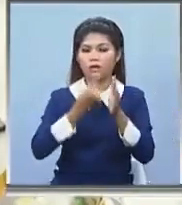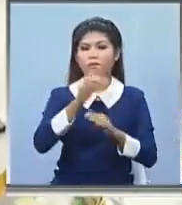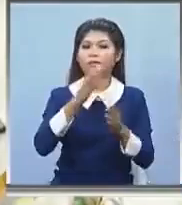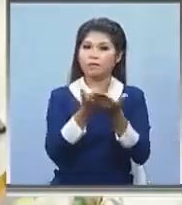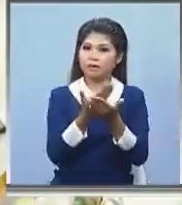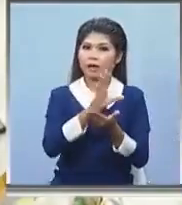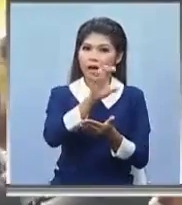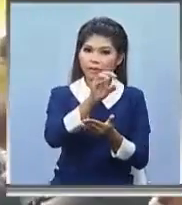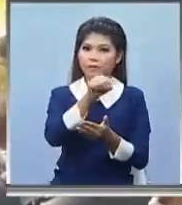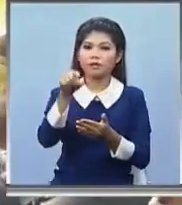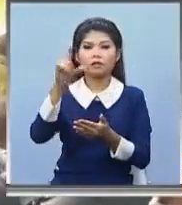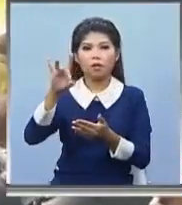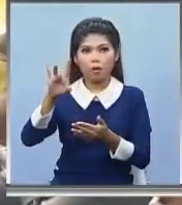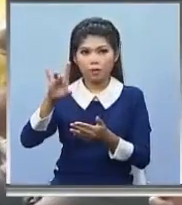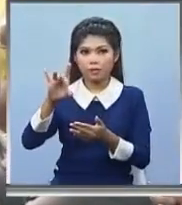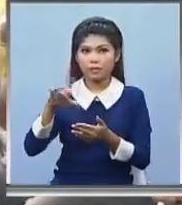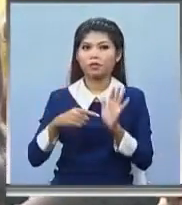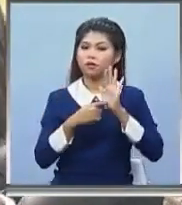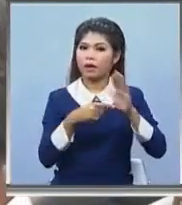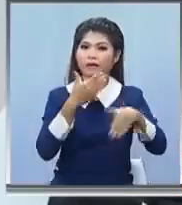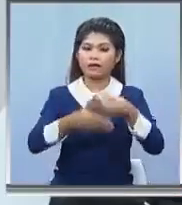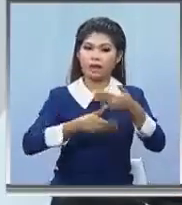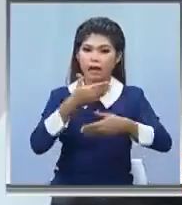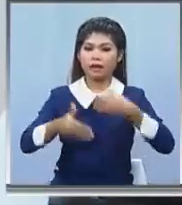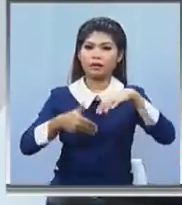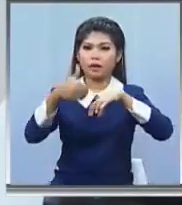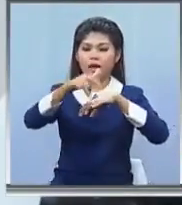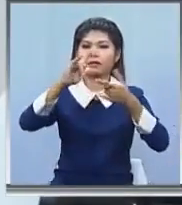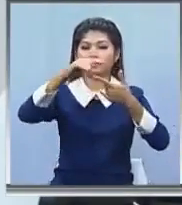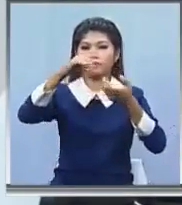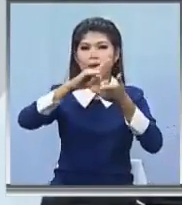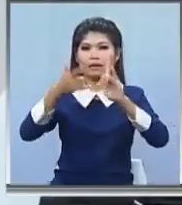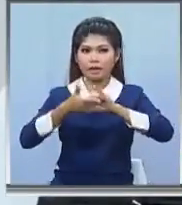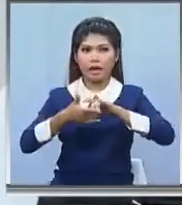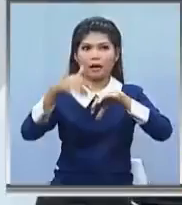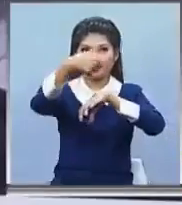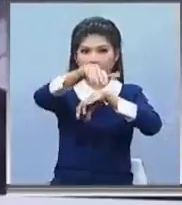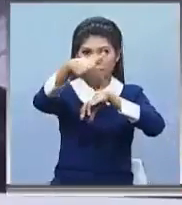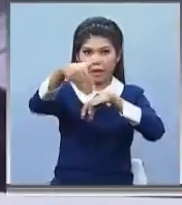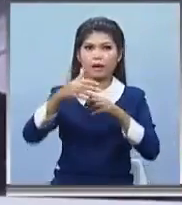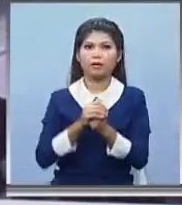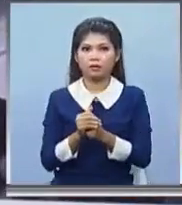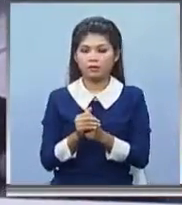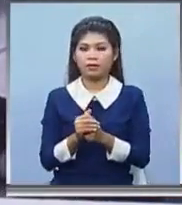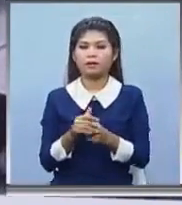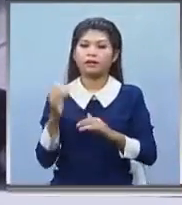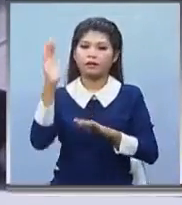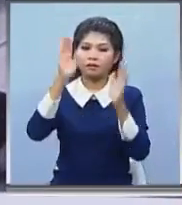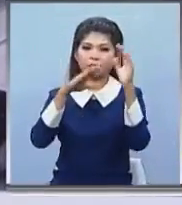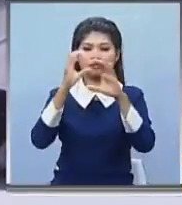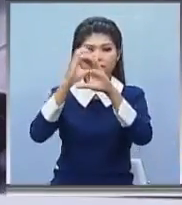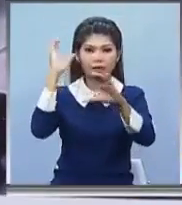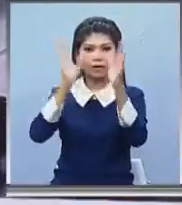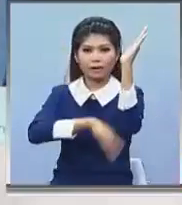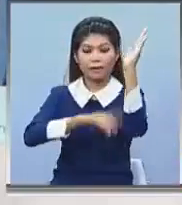ถึง100บาทต่อวันเช่นตลาดหลังห้างพาต้าปิ่นเกล้าตลาดงามวงวานนนทบุรีสายใต้ใหม่และสายใต้เก่าเป็น